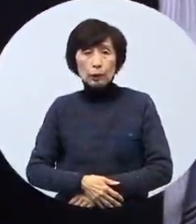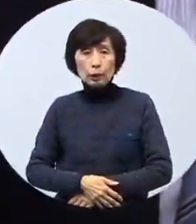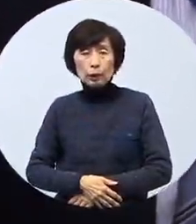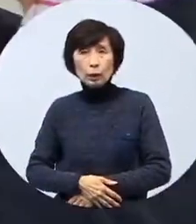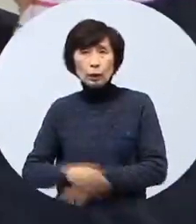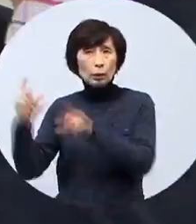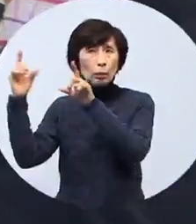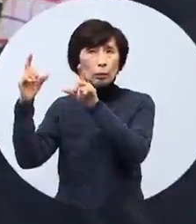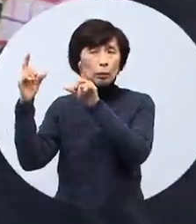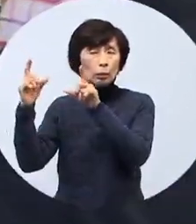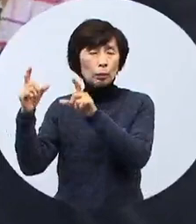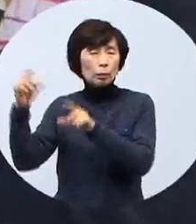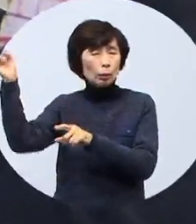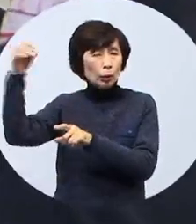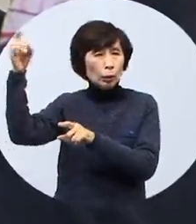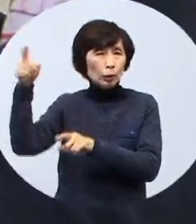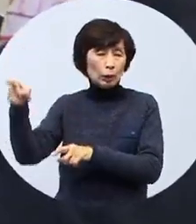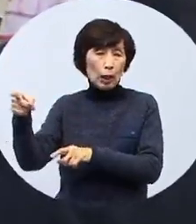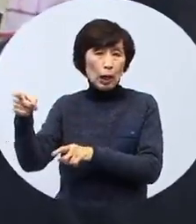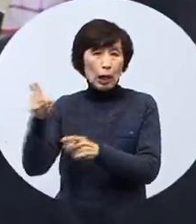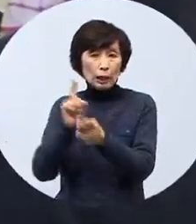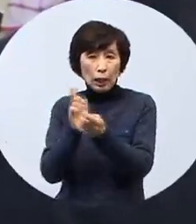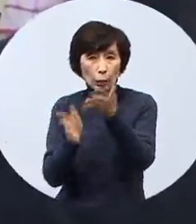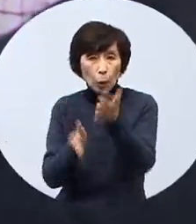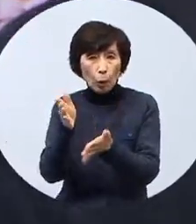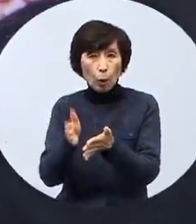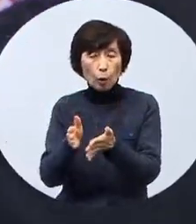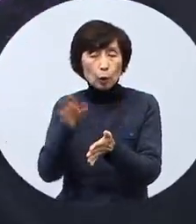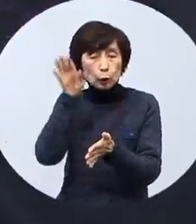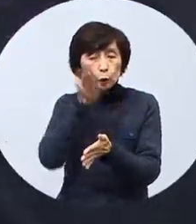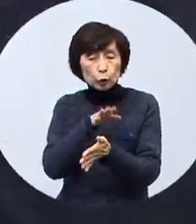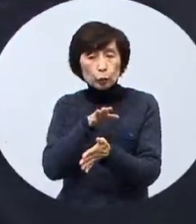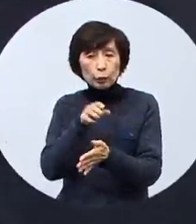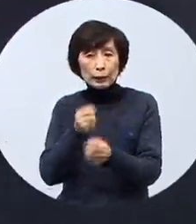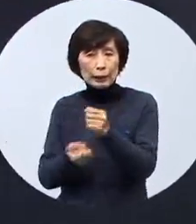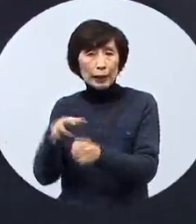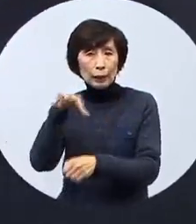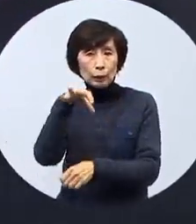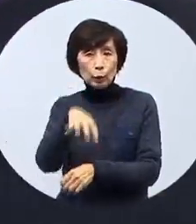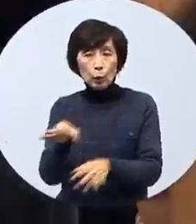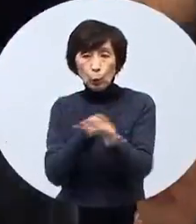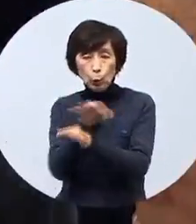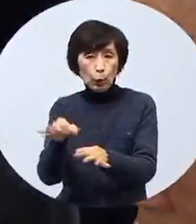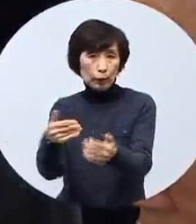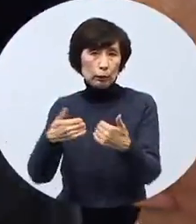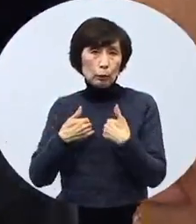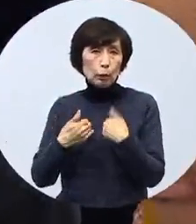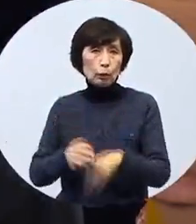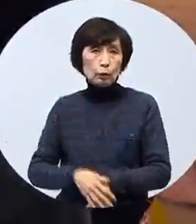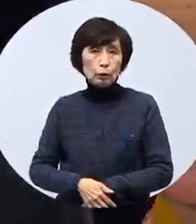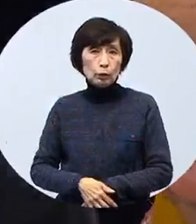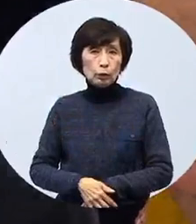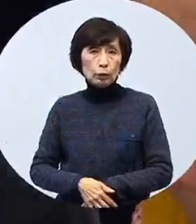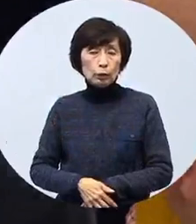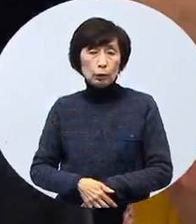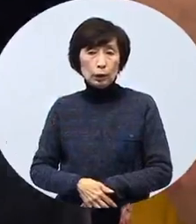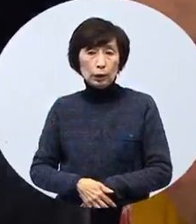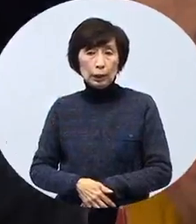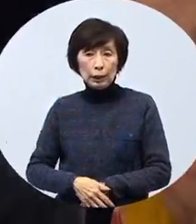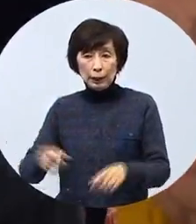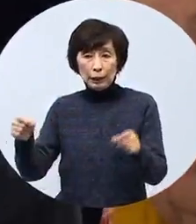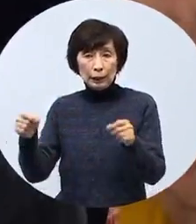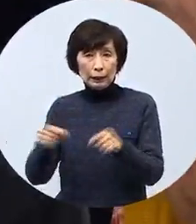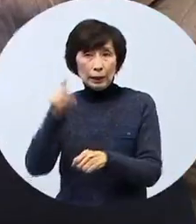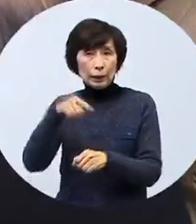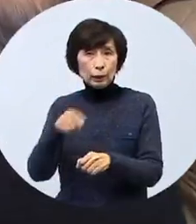表される事柄に即座に対応して、スムーズに避難所を運営しなければいけません。 一番この近い人が誰か、